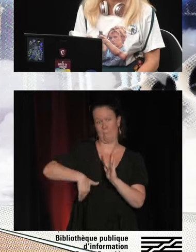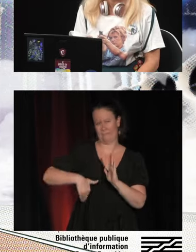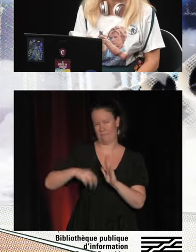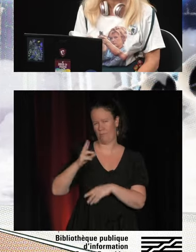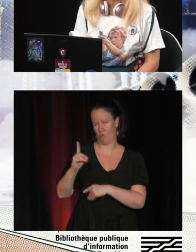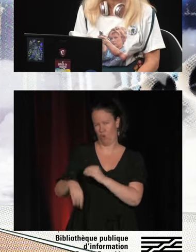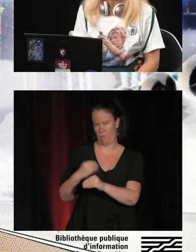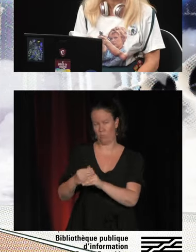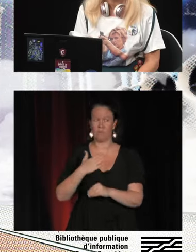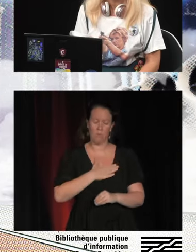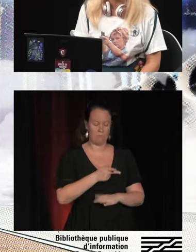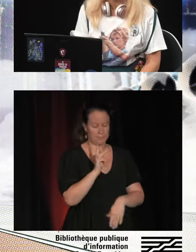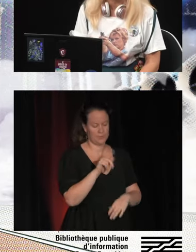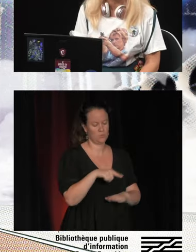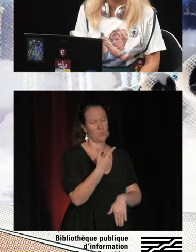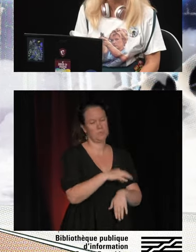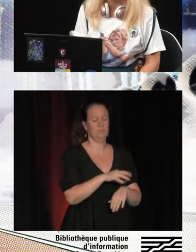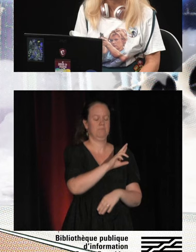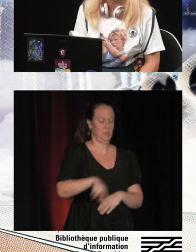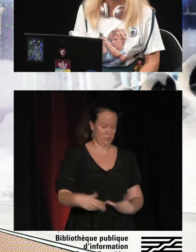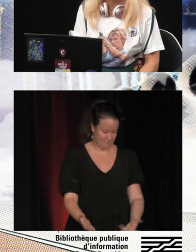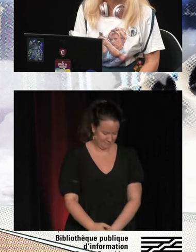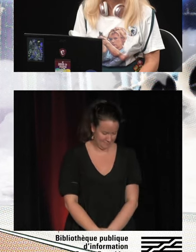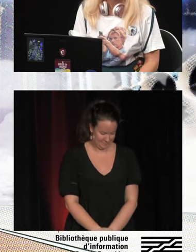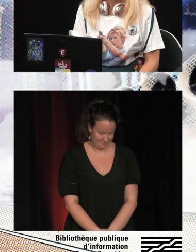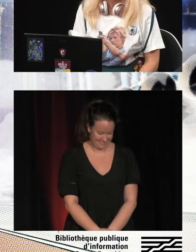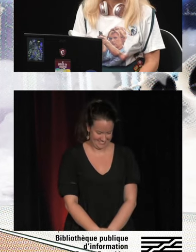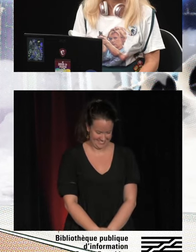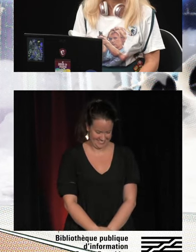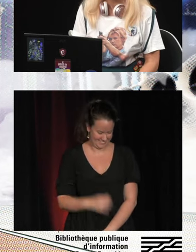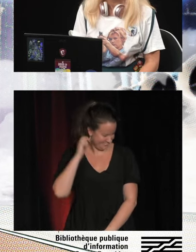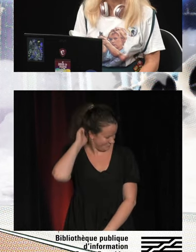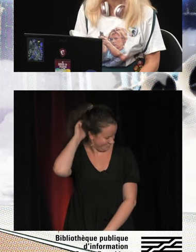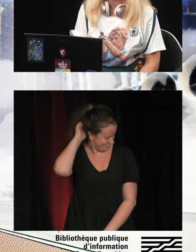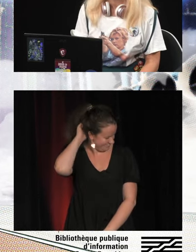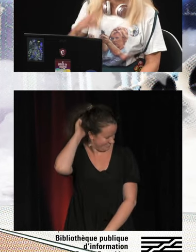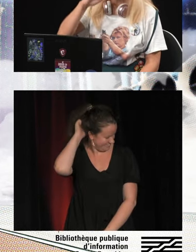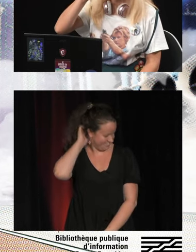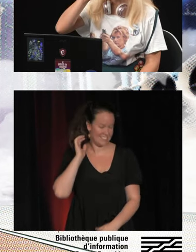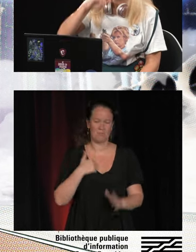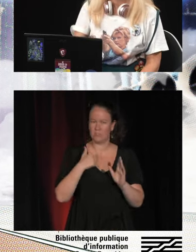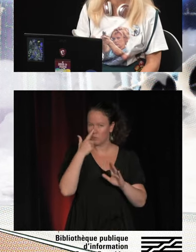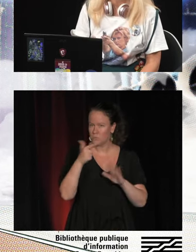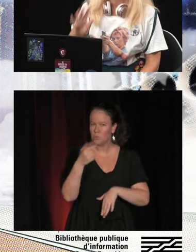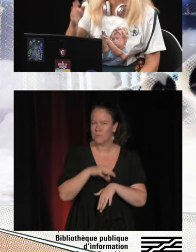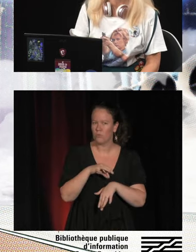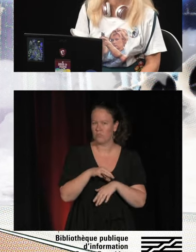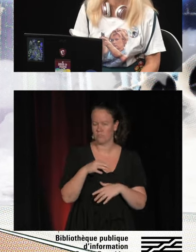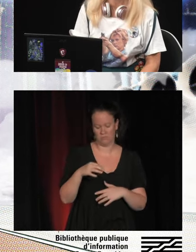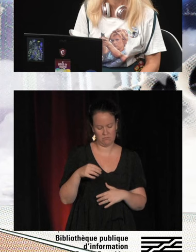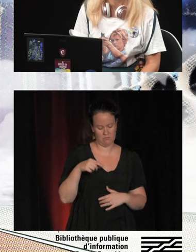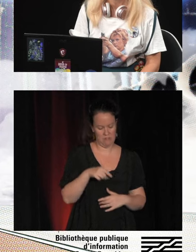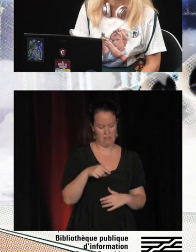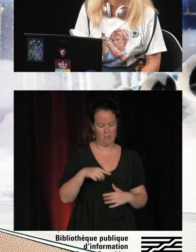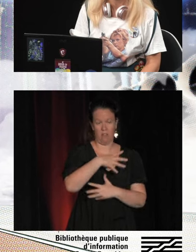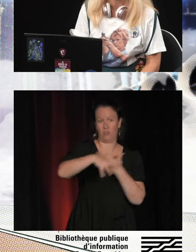Moi, je pense que je dois être à 12 minutes et quelques. Bon, on en reparlera une autre fois. Je dois être à 12 minutes quelque chose. Et là, ici, avec